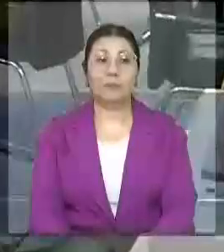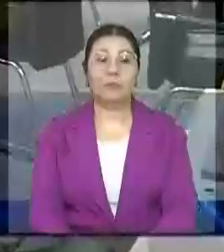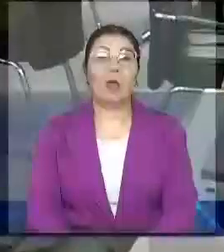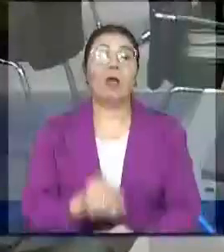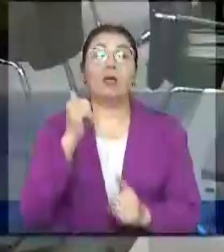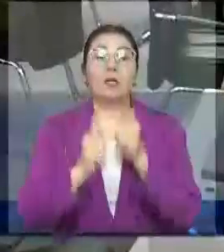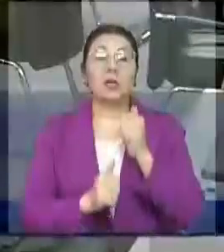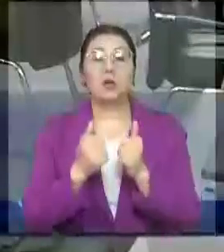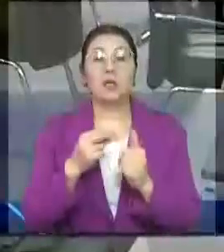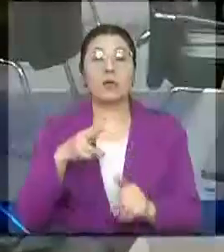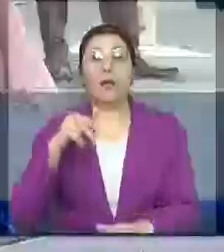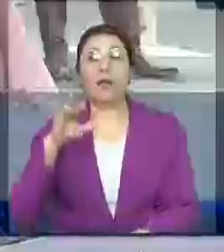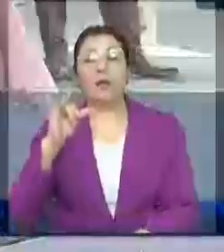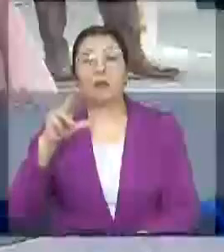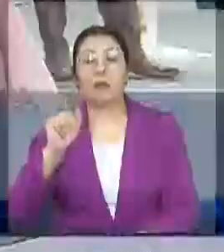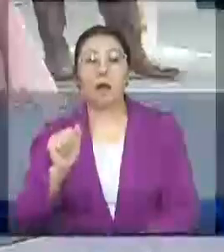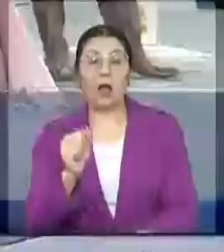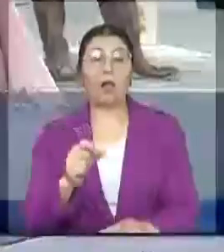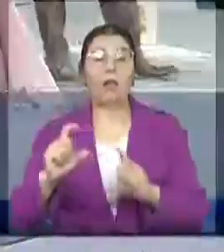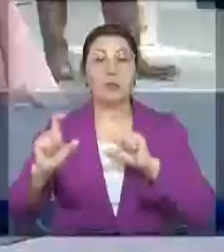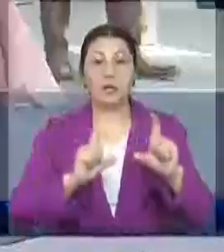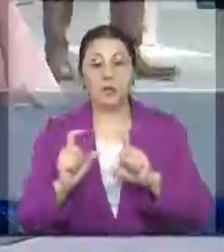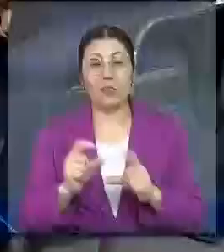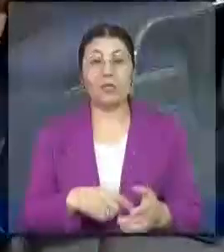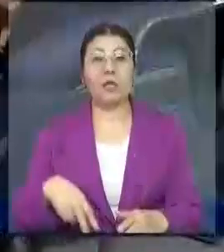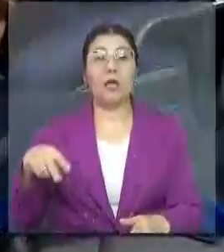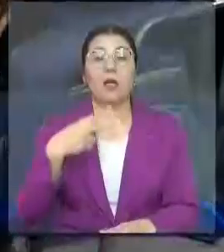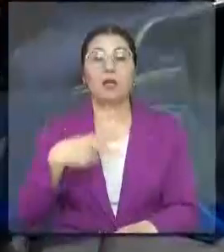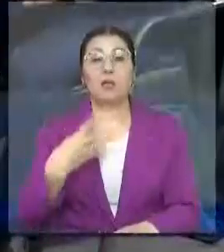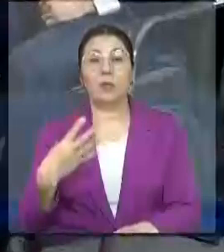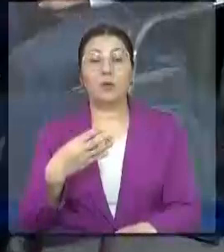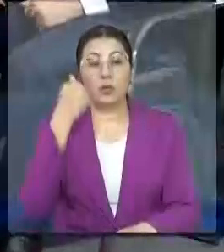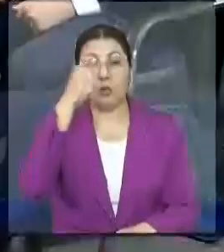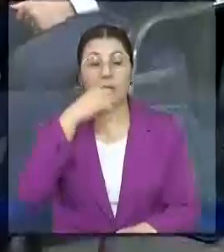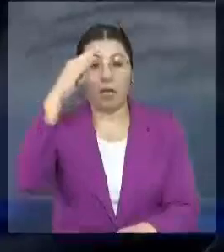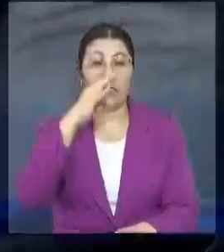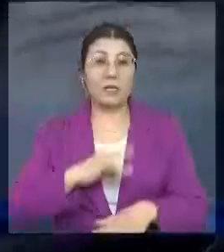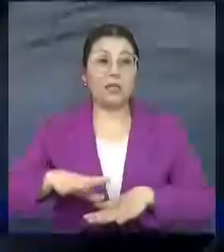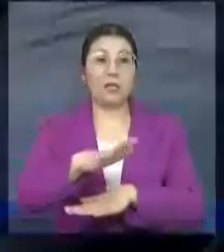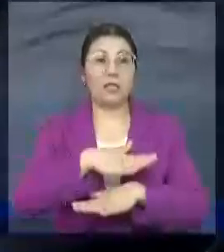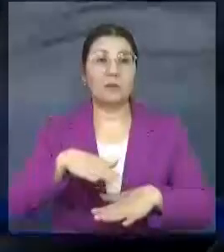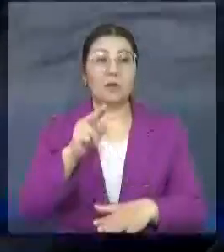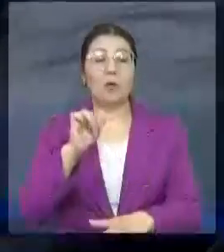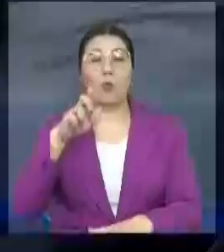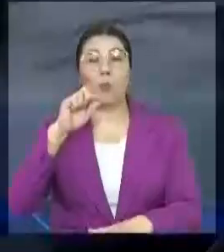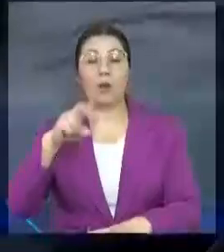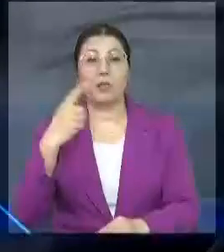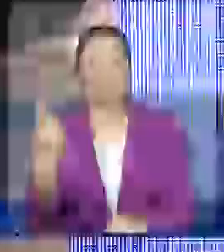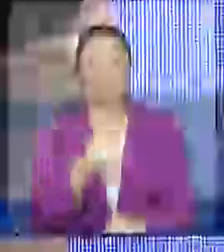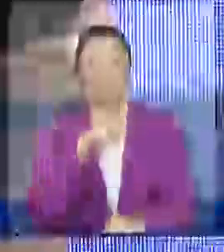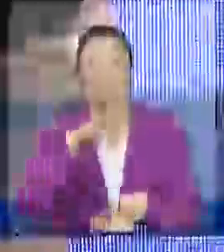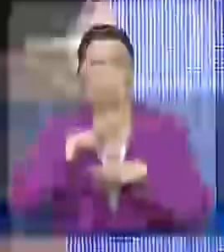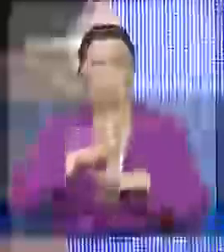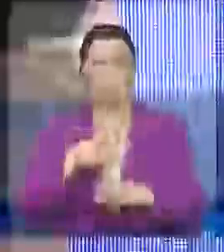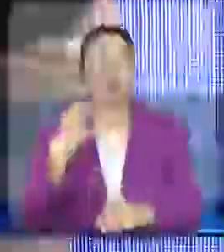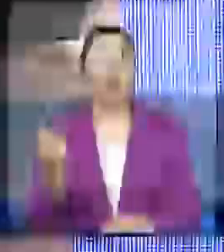Жарыс классикалық шахматтан ерлер мен әйелдер арасындағы 2024 жылғы Қазақстан Республикасының кубогының бірінші кезеңі.